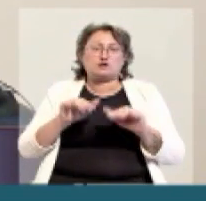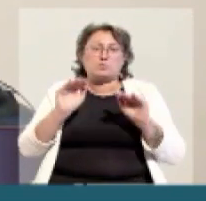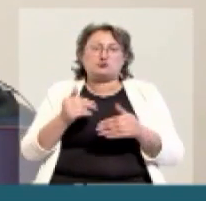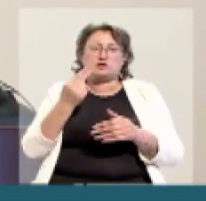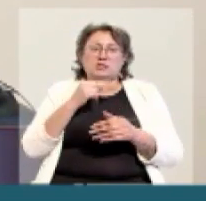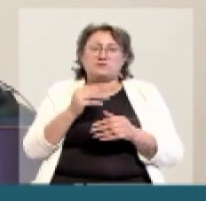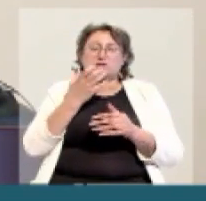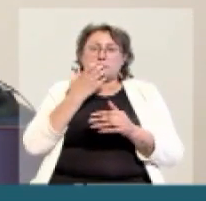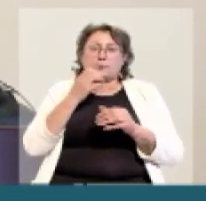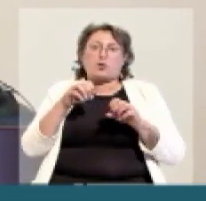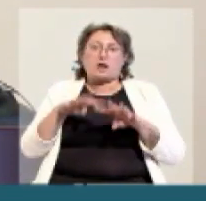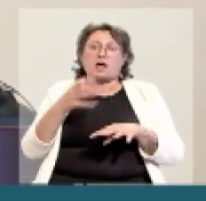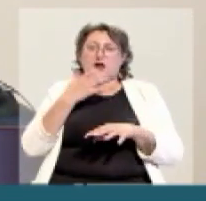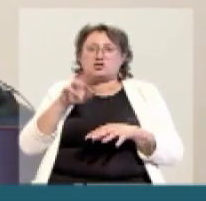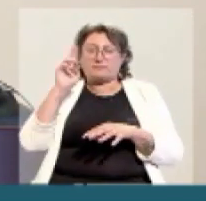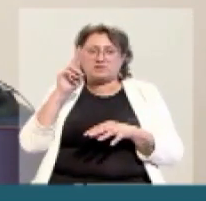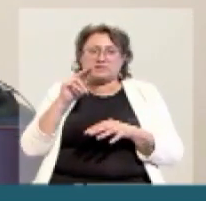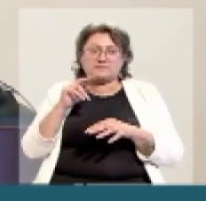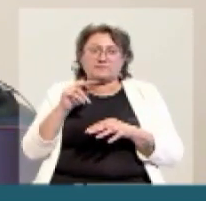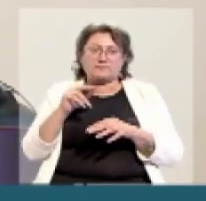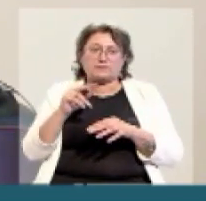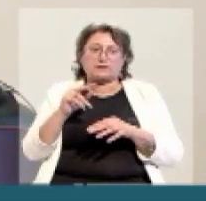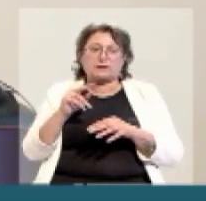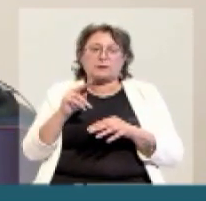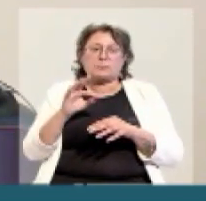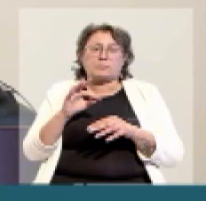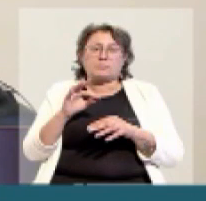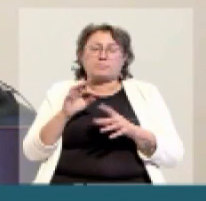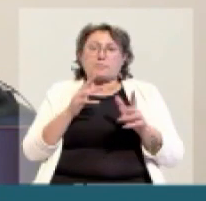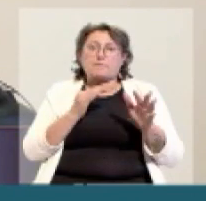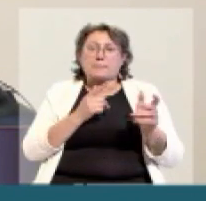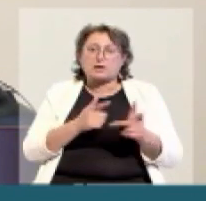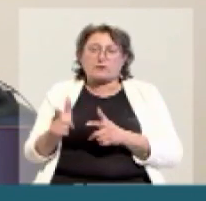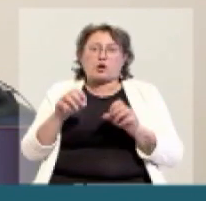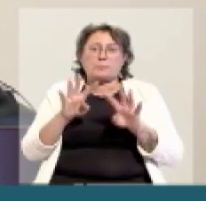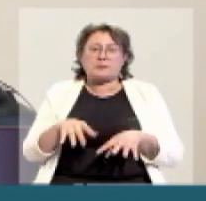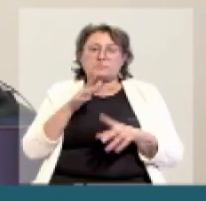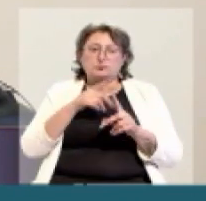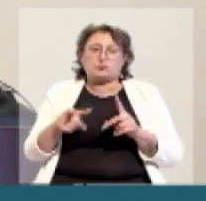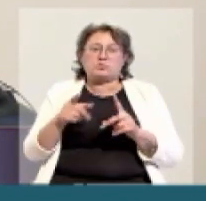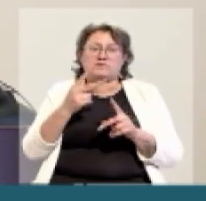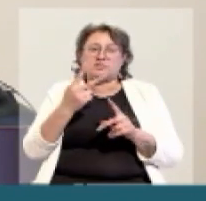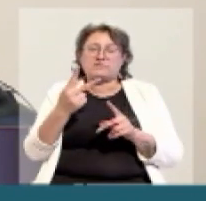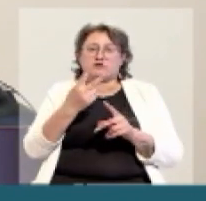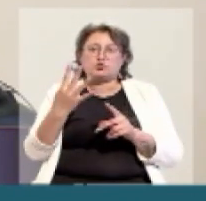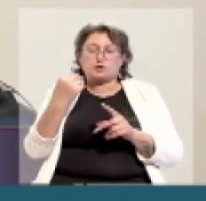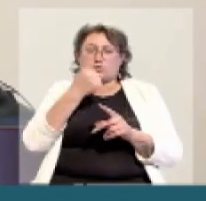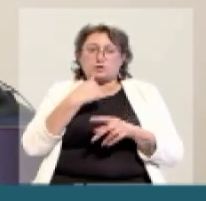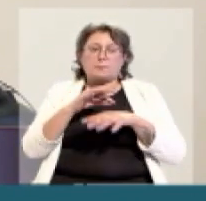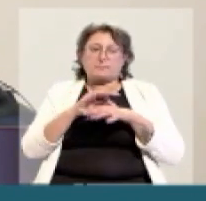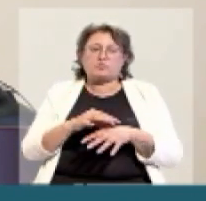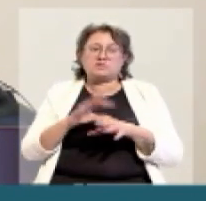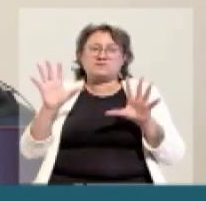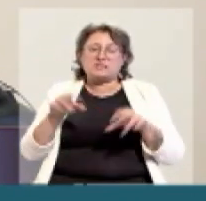улучшить качество теплоснабжения и горячего водоснабжения. По подготовке к отопительному сезону 2023-2024 годов проводятся